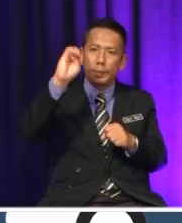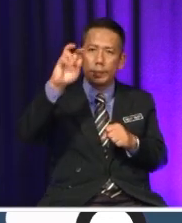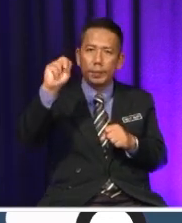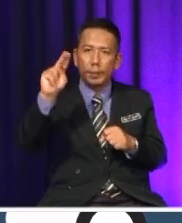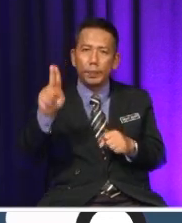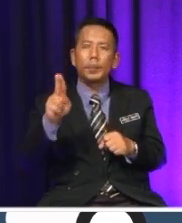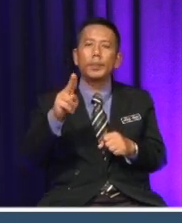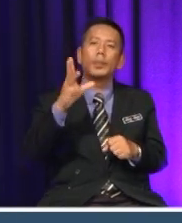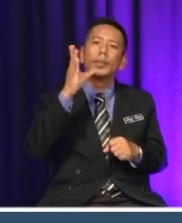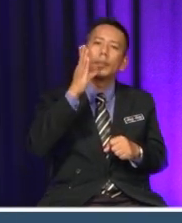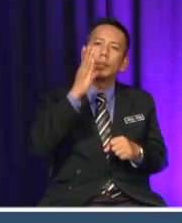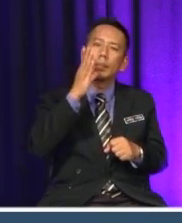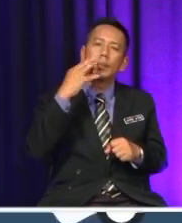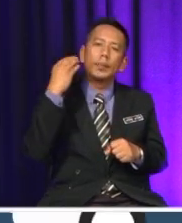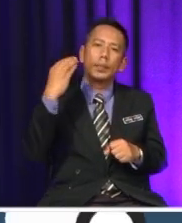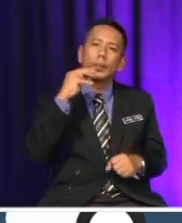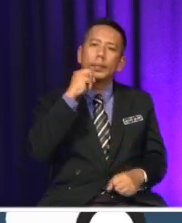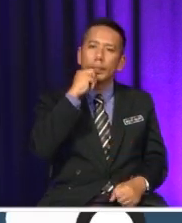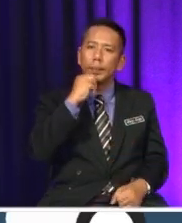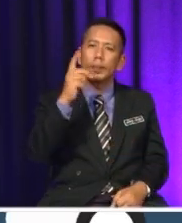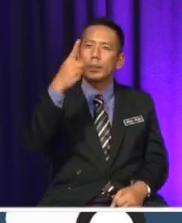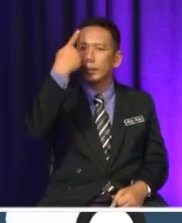untuk makan tengah hari